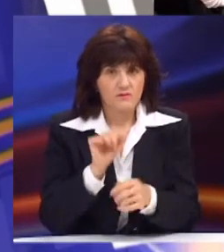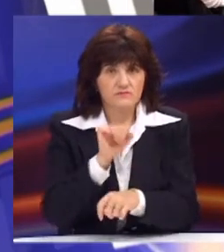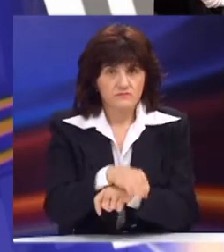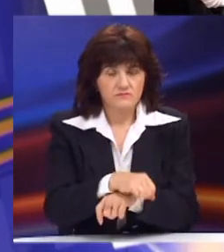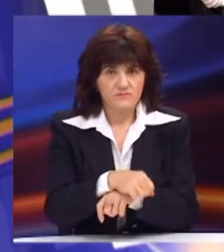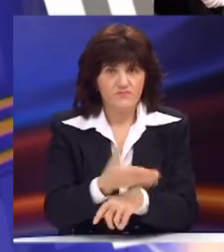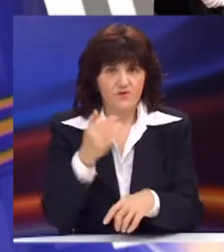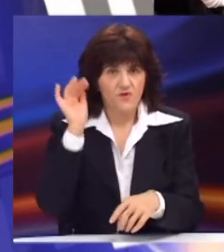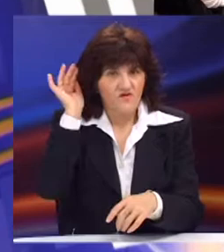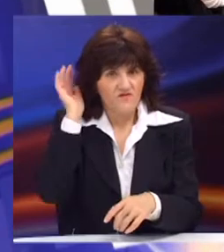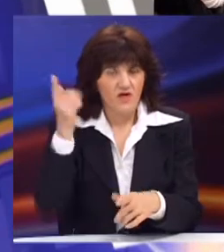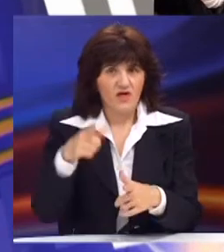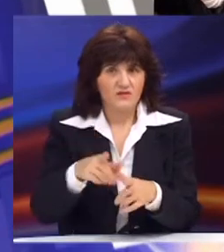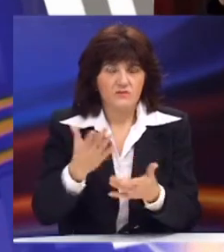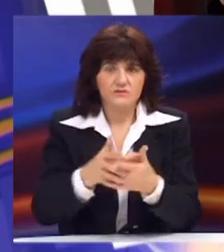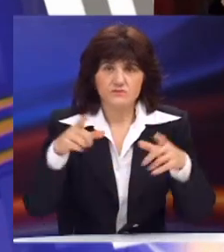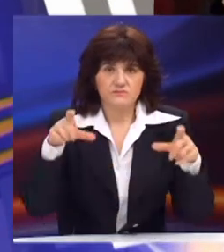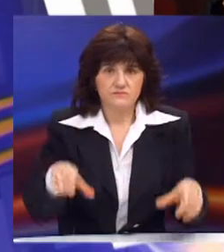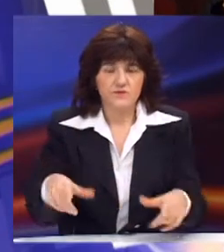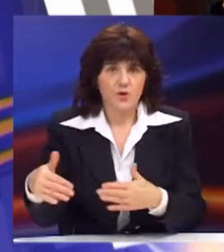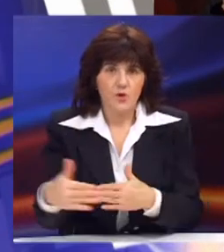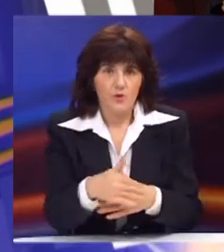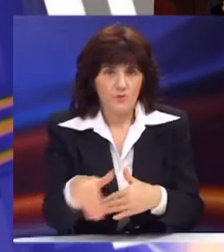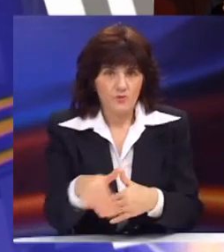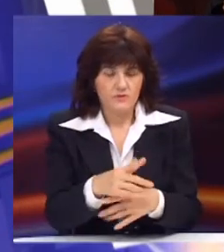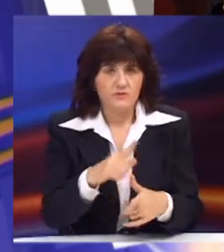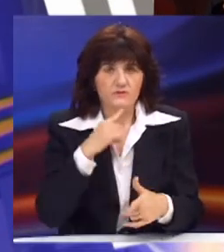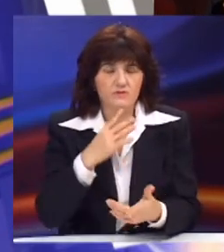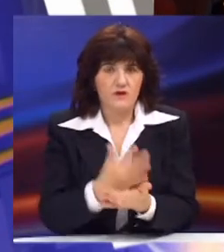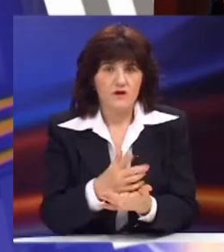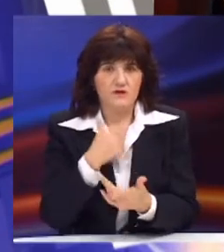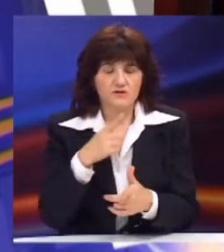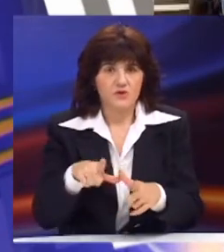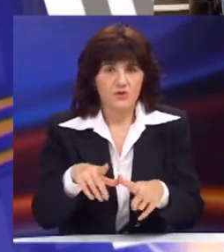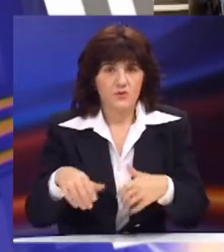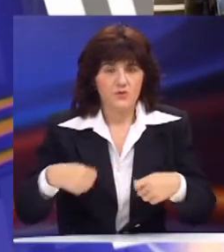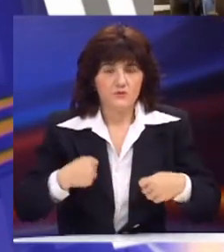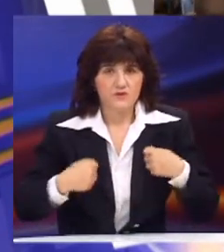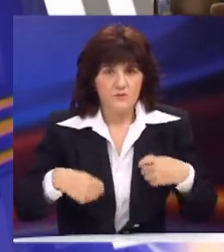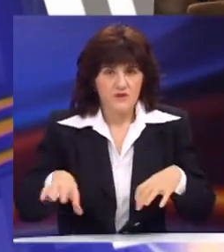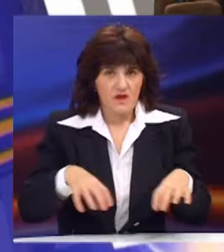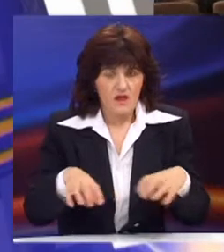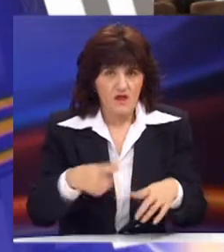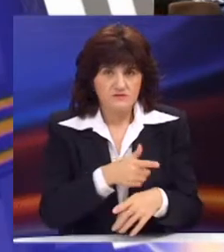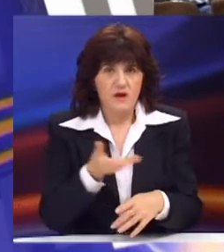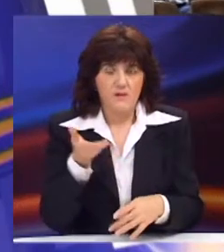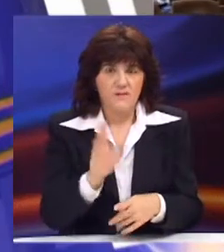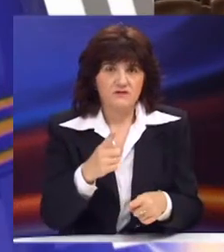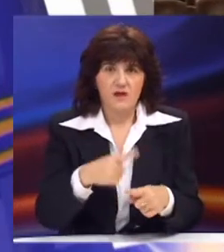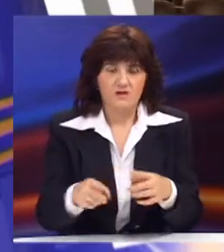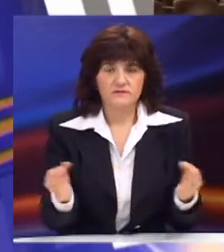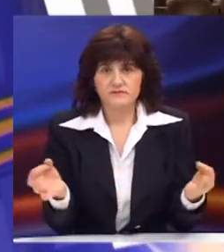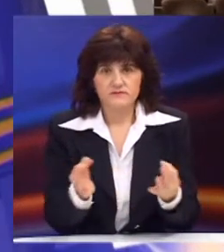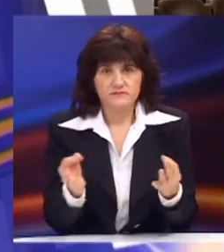budemo ignorisani od strane vlade, blokirat ćemo puteve institucije, najavili su sindikalni lideri pred radnicima u Subotici. Radnicima su